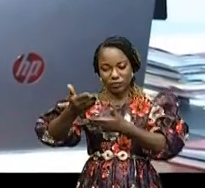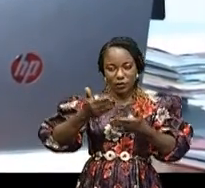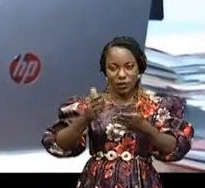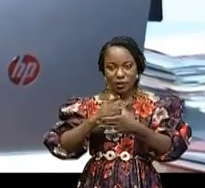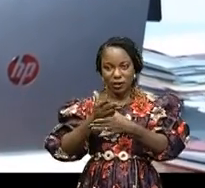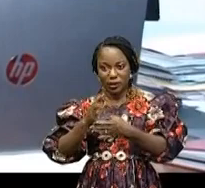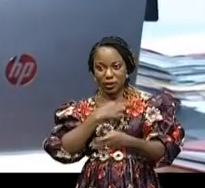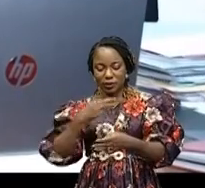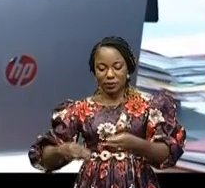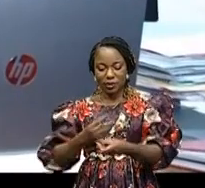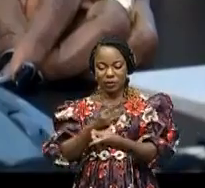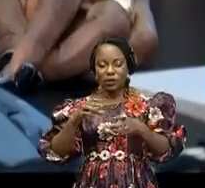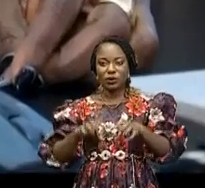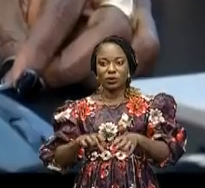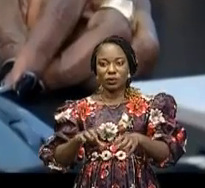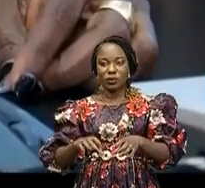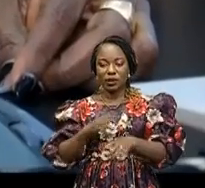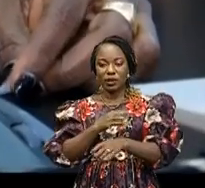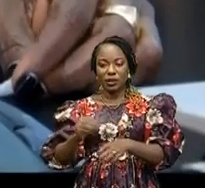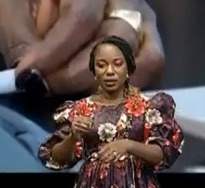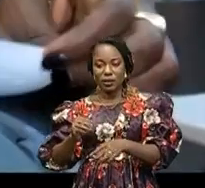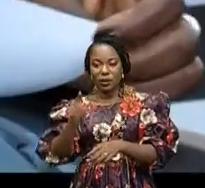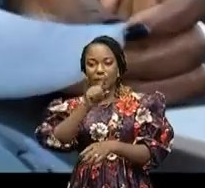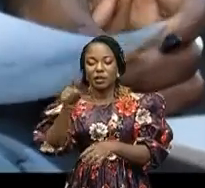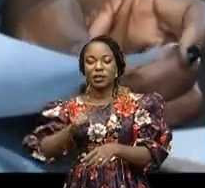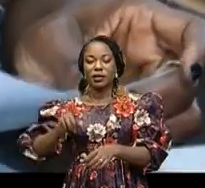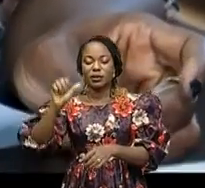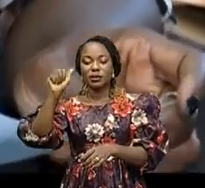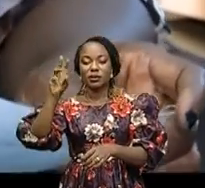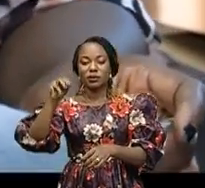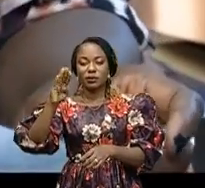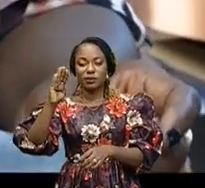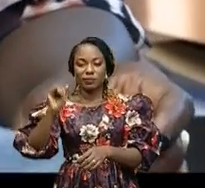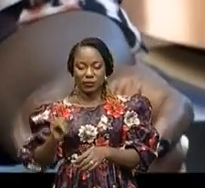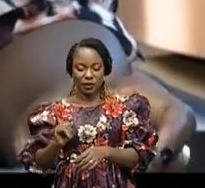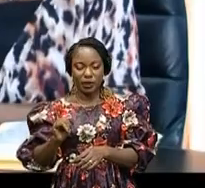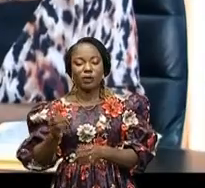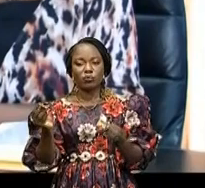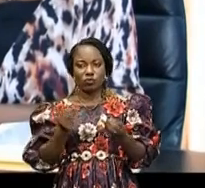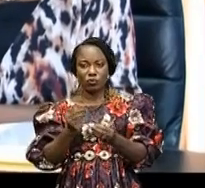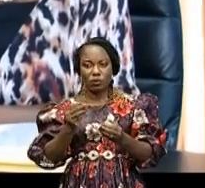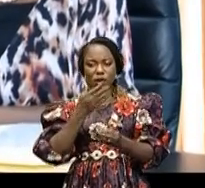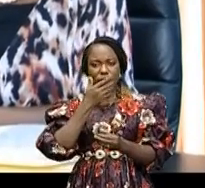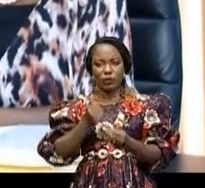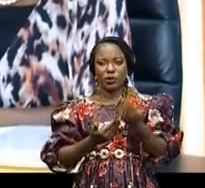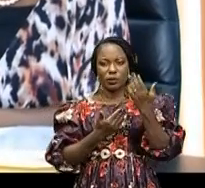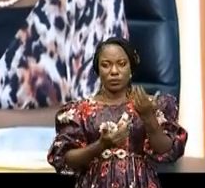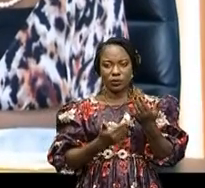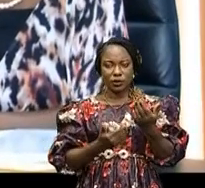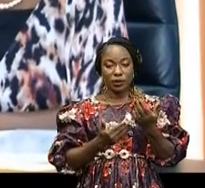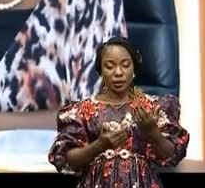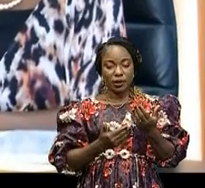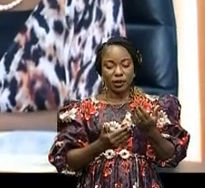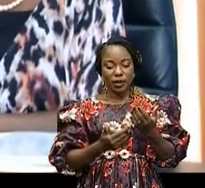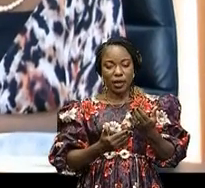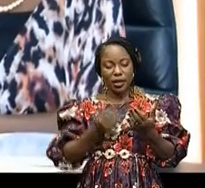République démocratique du Congo et la République de Zambie signé le 6 août 2015. Il se justifie par la nécessité d'une